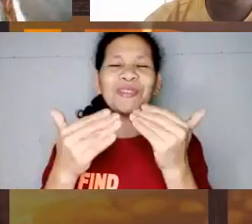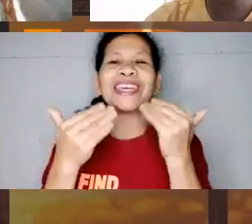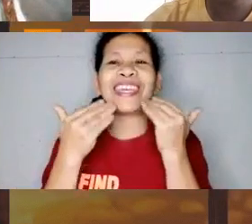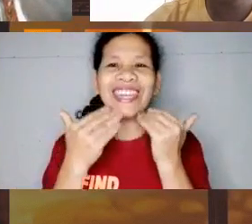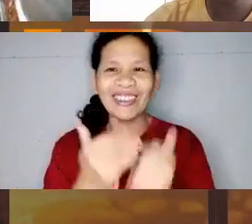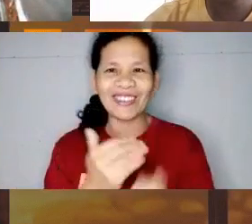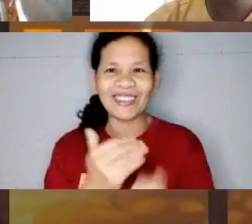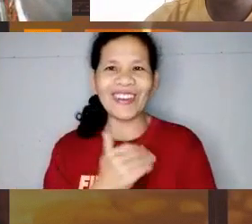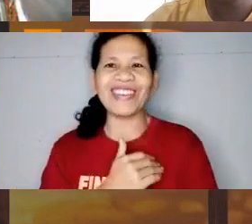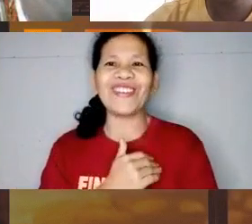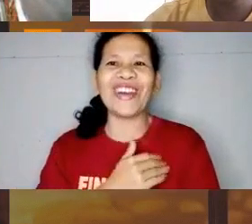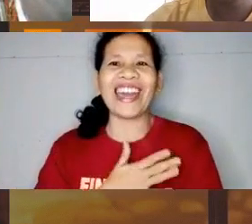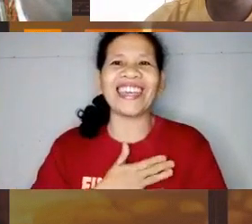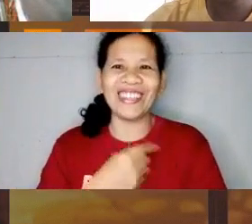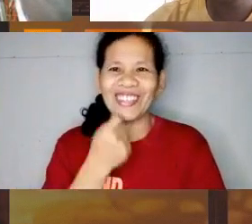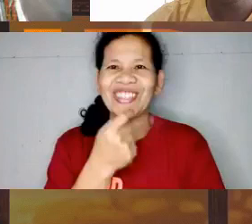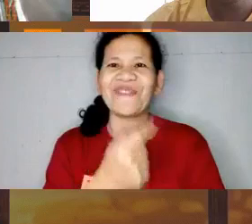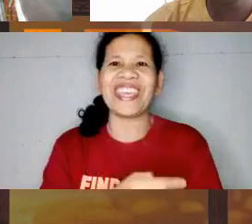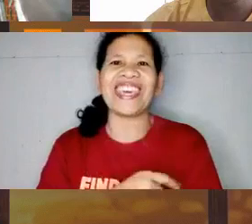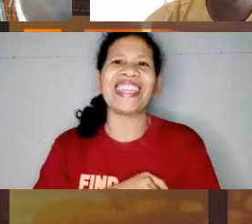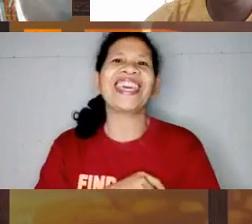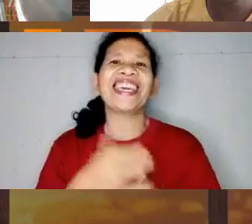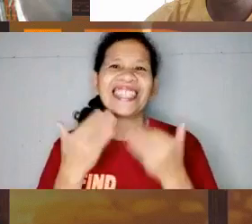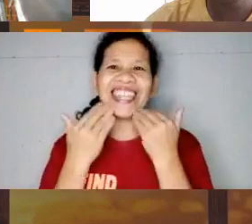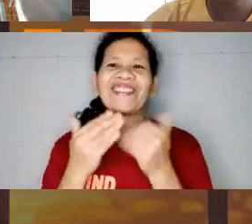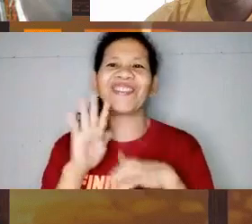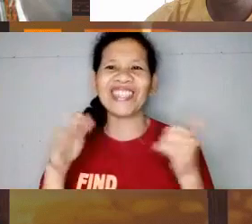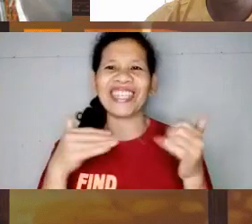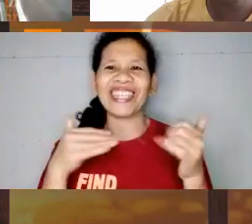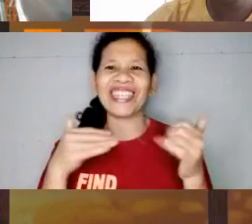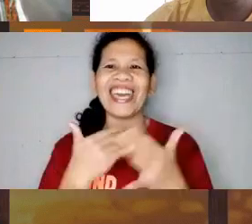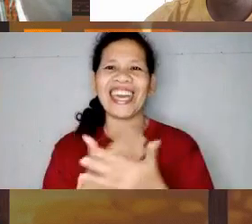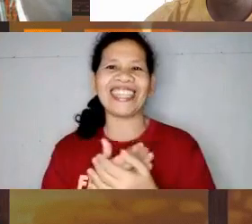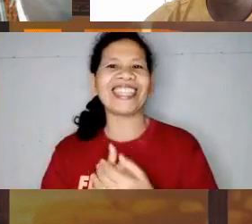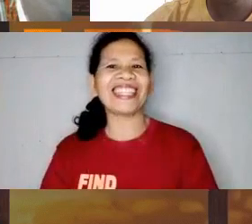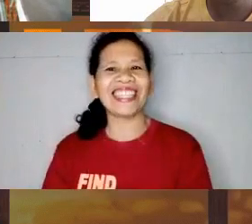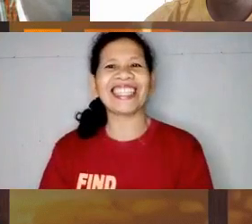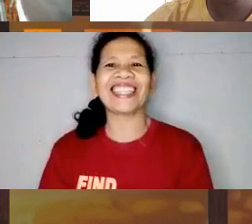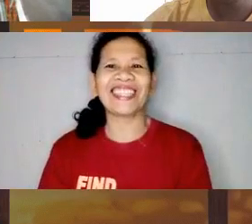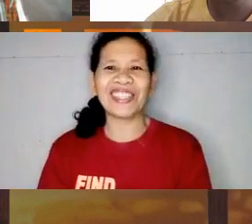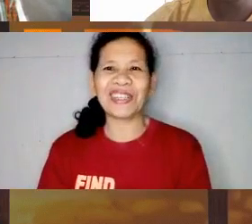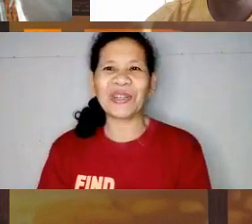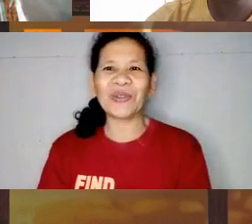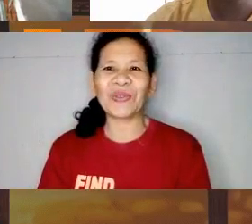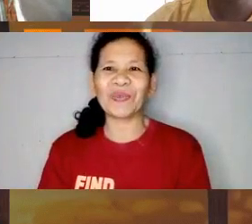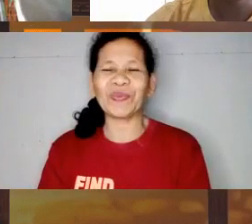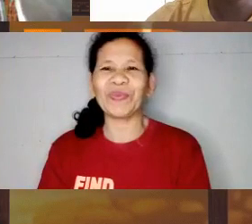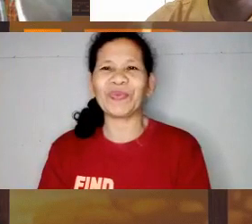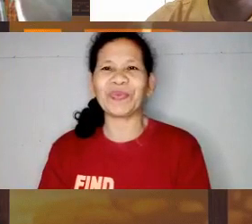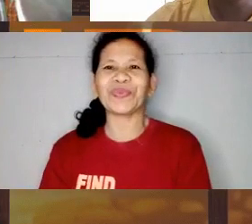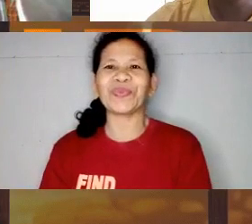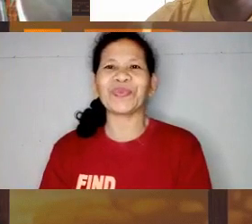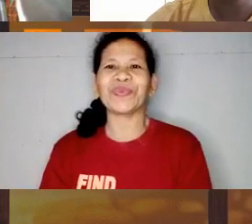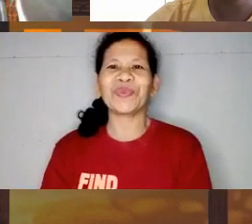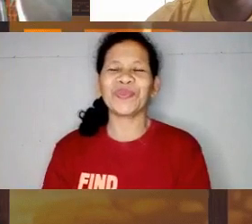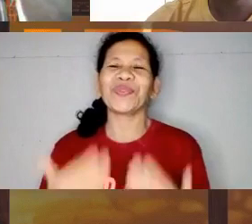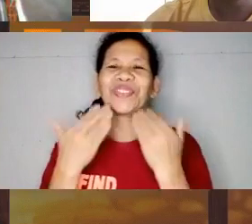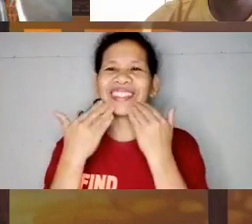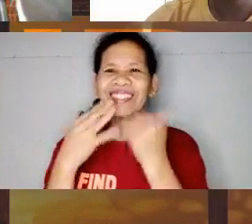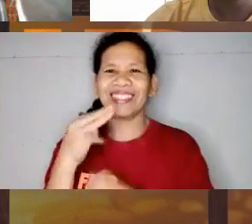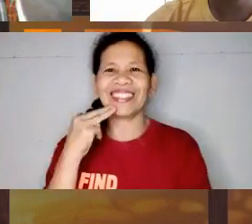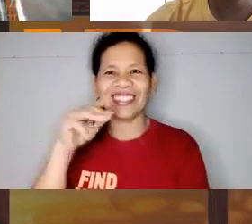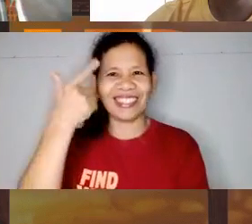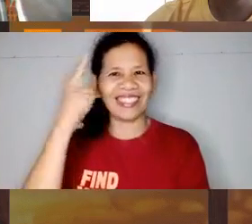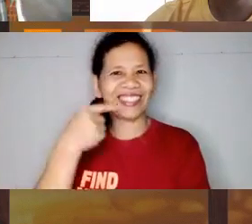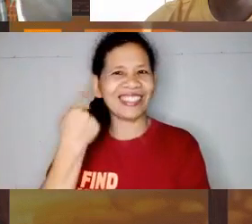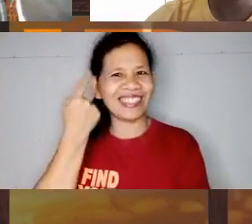you po. Sana inakuha niyo yung aking gustong sabihin. Salamat po sa lahat. Okay, thank you so much, Ma'am Lina. Sa